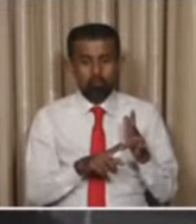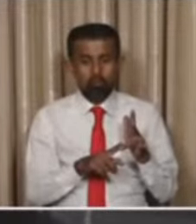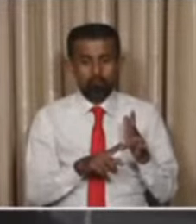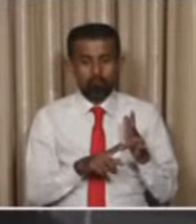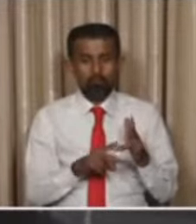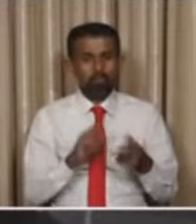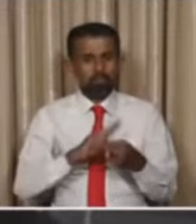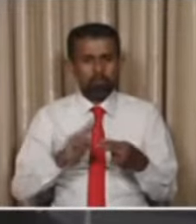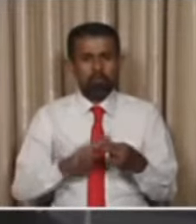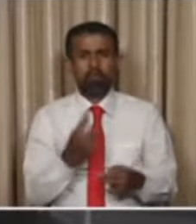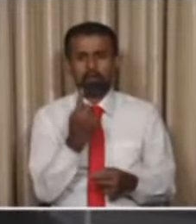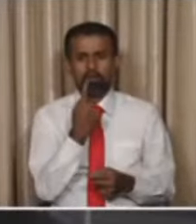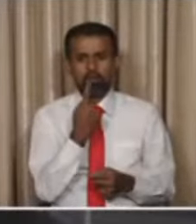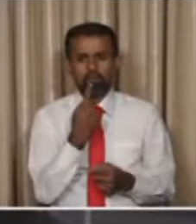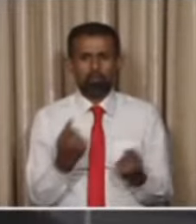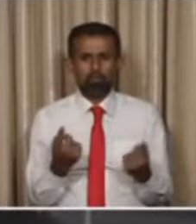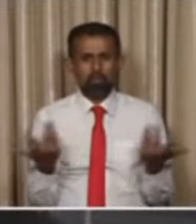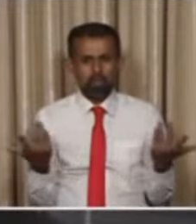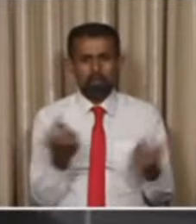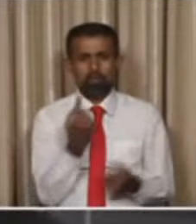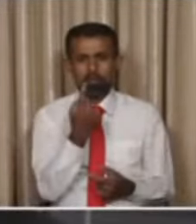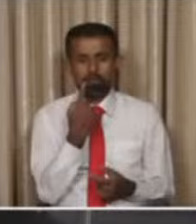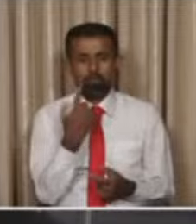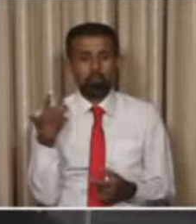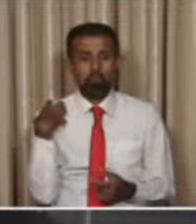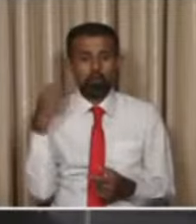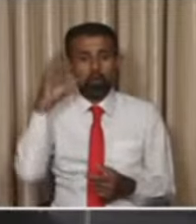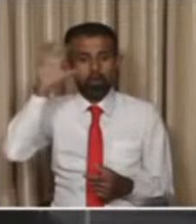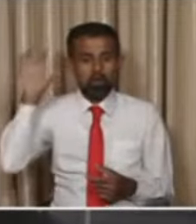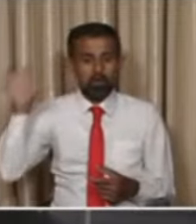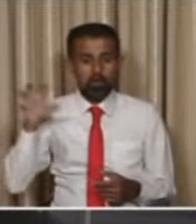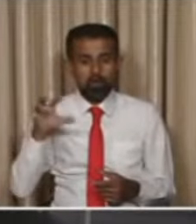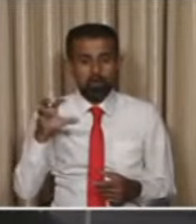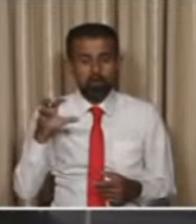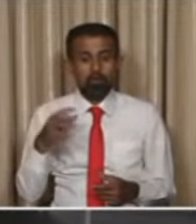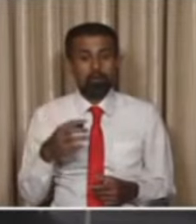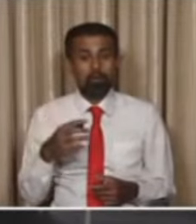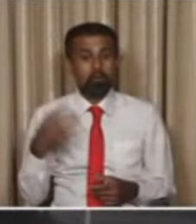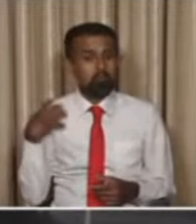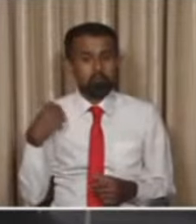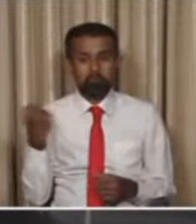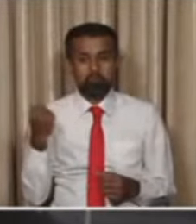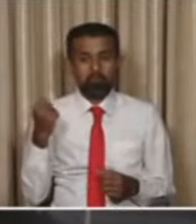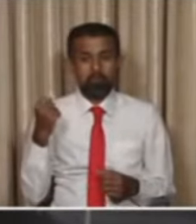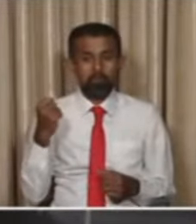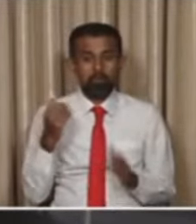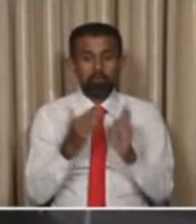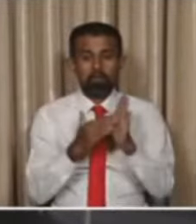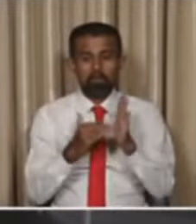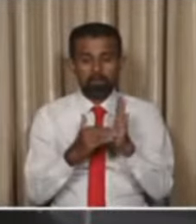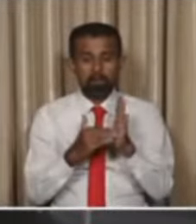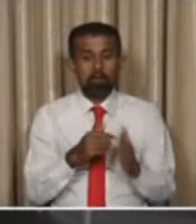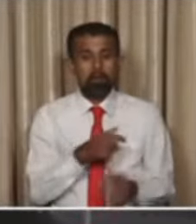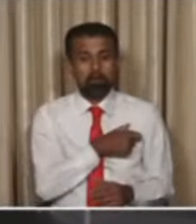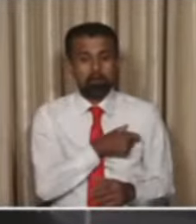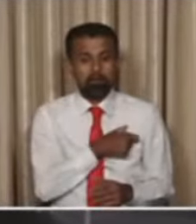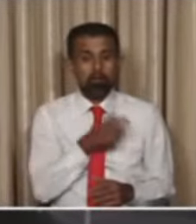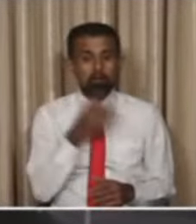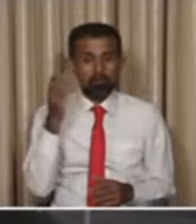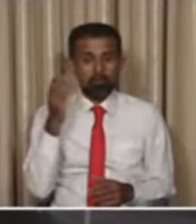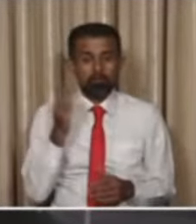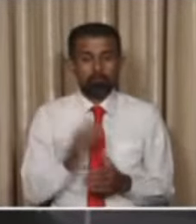එපා කියද්දි අවශ්‍ය නැහැ කියද්දි මුස්ලිම් රටවල ඉන්න මුස්ලිම් නොවන රටවල් වල ඉන්න නිව්සීලන්තයේ වගේ නායක නායිකාවන්